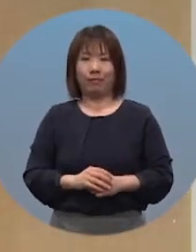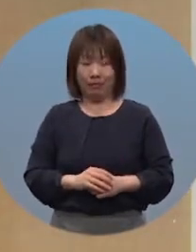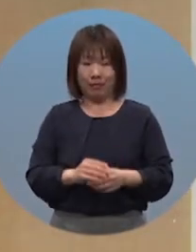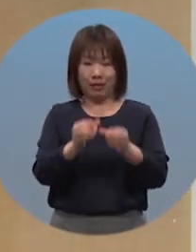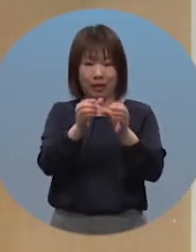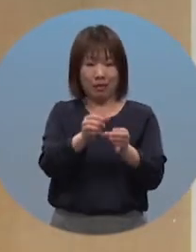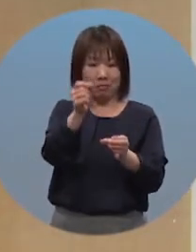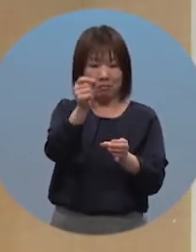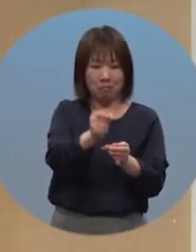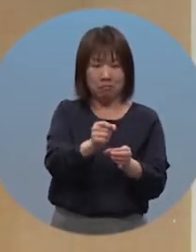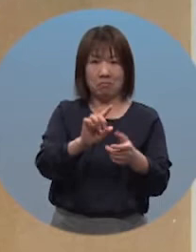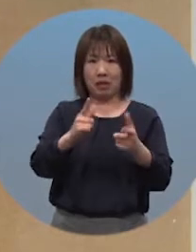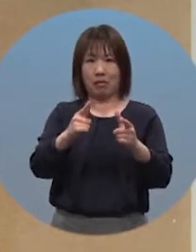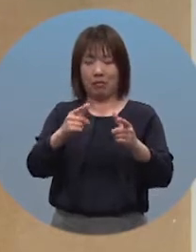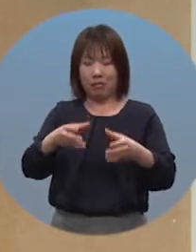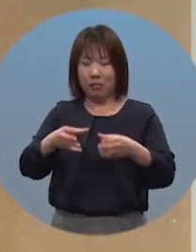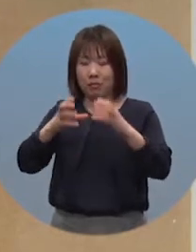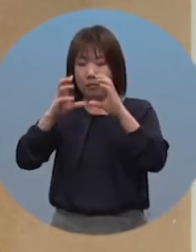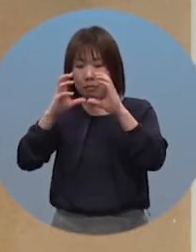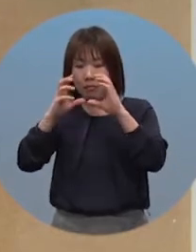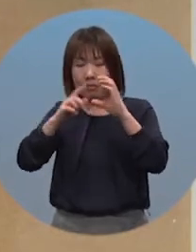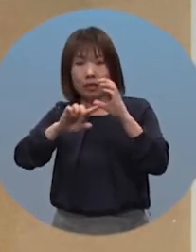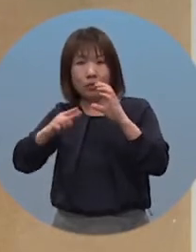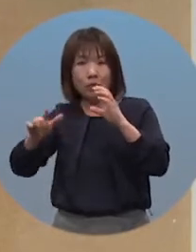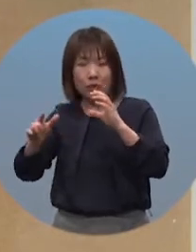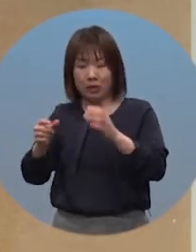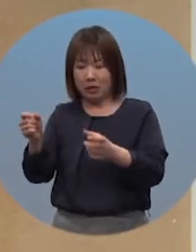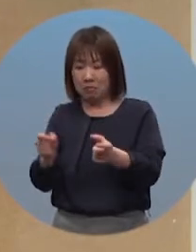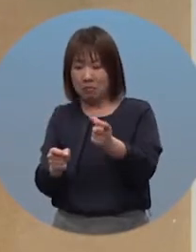椿が描かれているのが特徴です